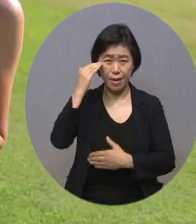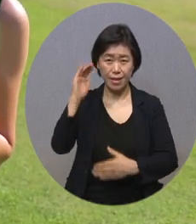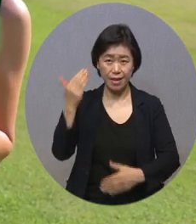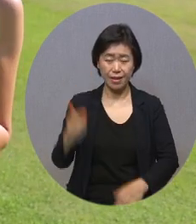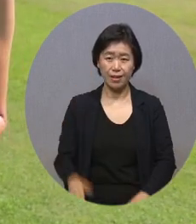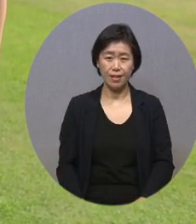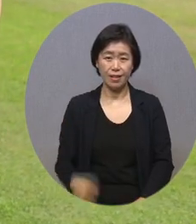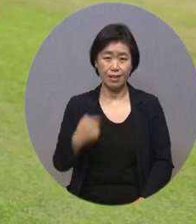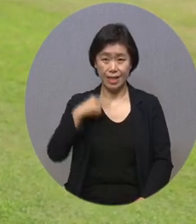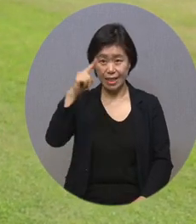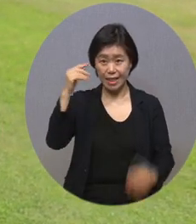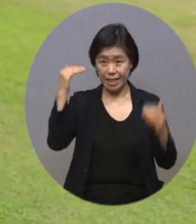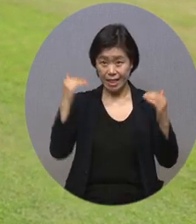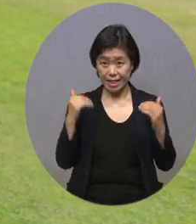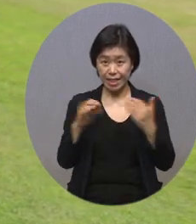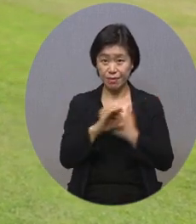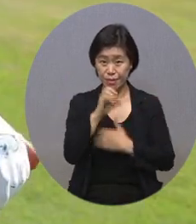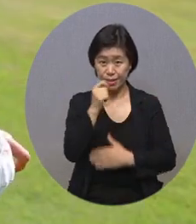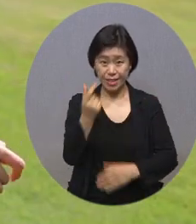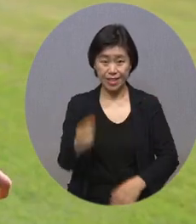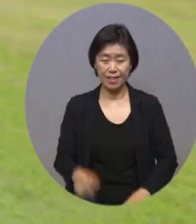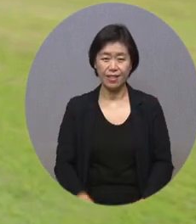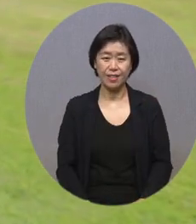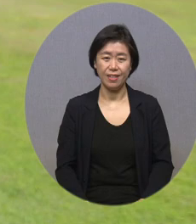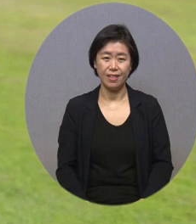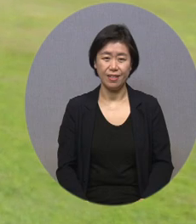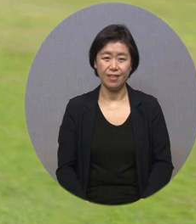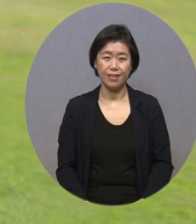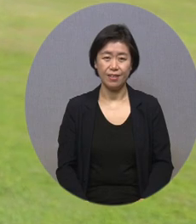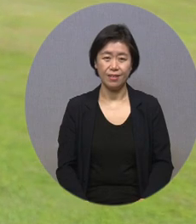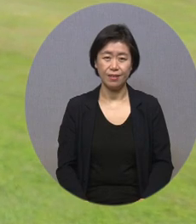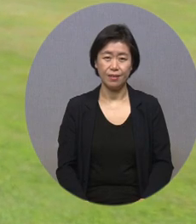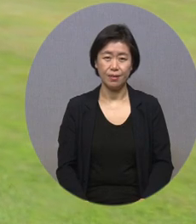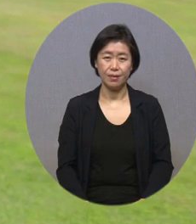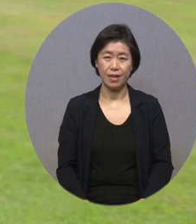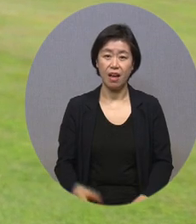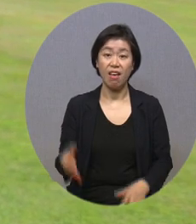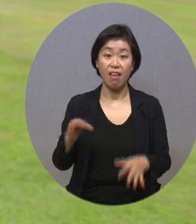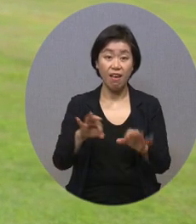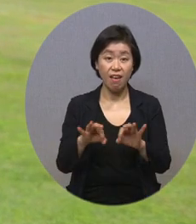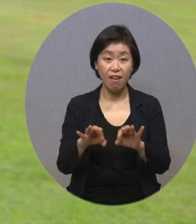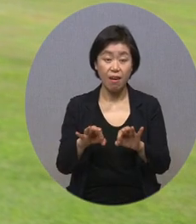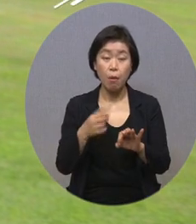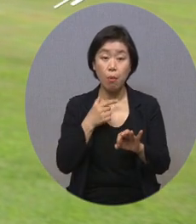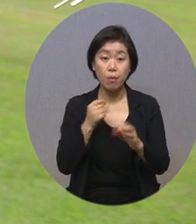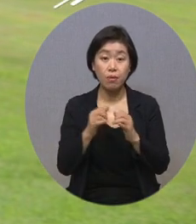너만큼 작았어도 같이 가면 안 걸릴 텐데. 원래 여러분 꼭 내기를 하자고 하는 사람이.